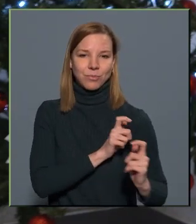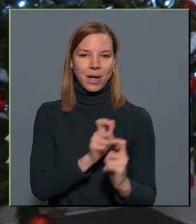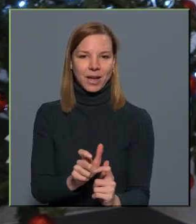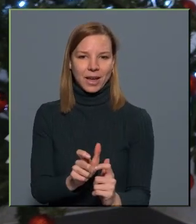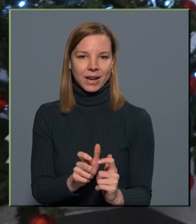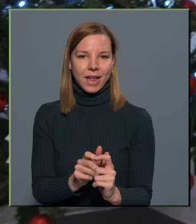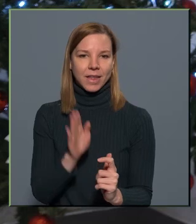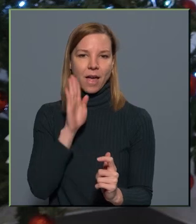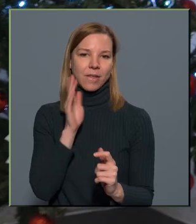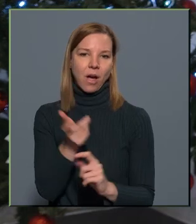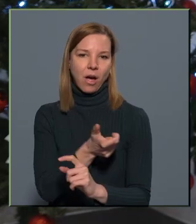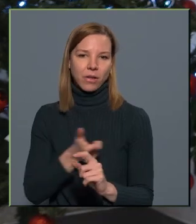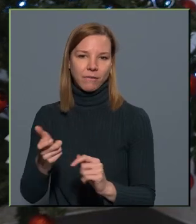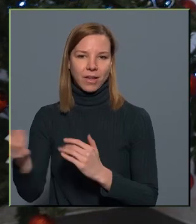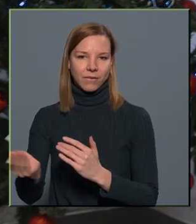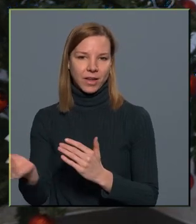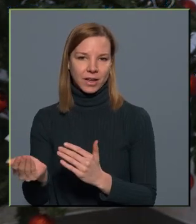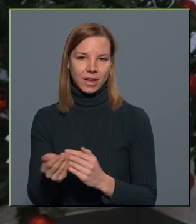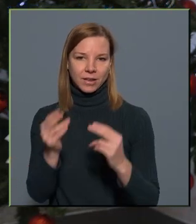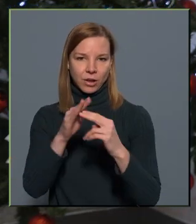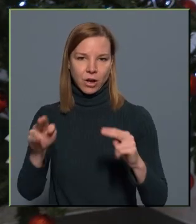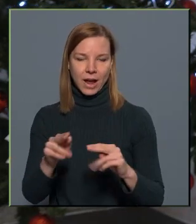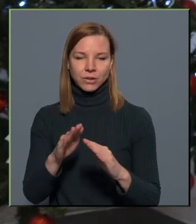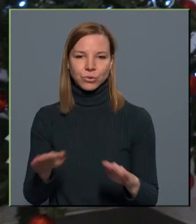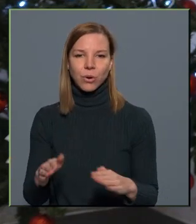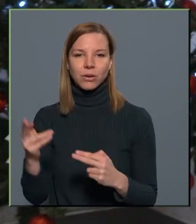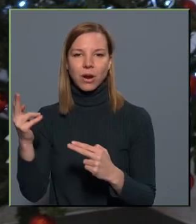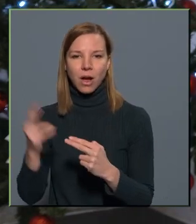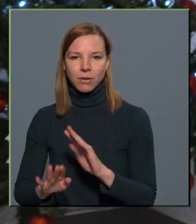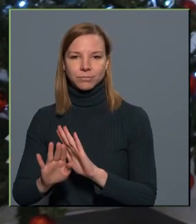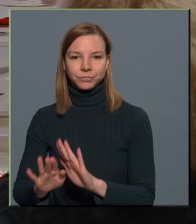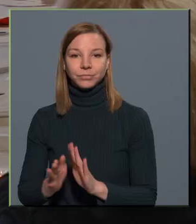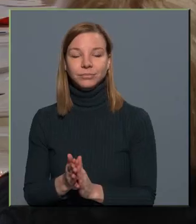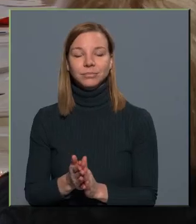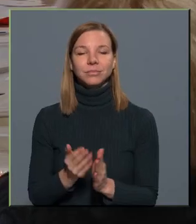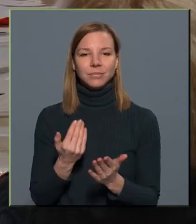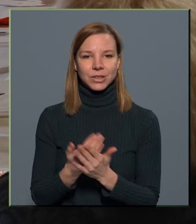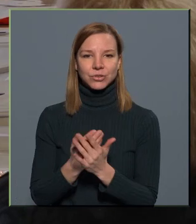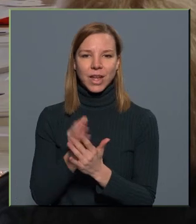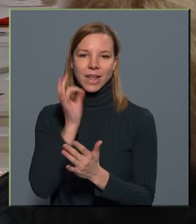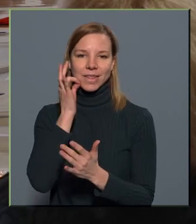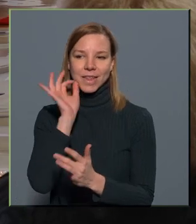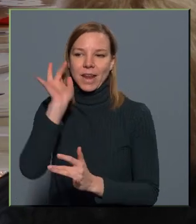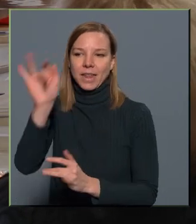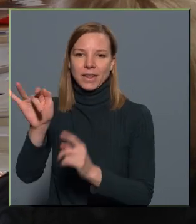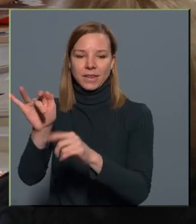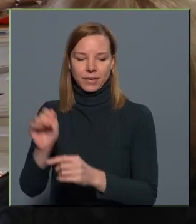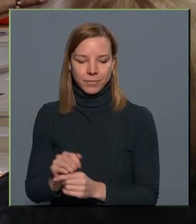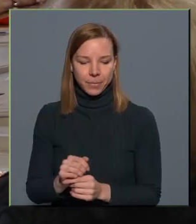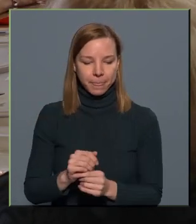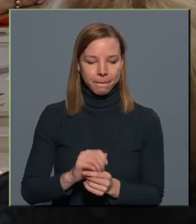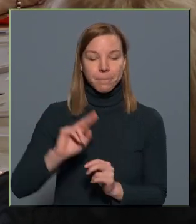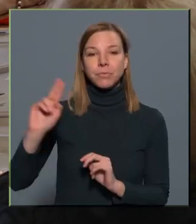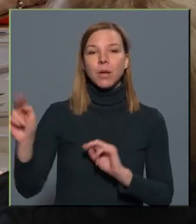végén karácsonyra, és a legfontosabb, hogy legyen kit szeretni. Az ünnepségen tehát meghívott vendégek és a